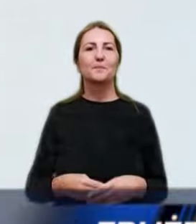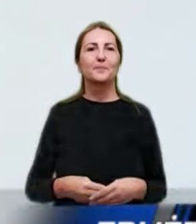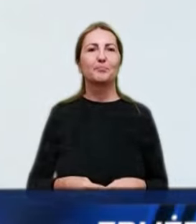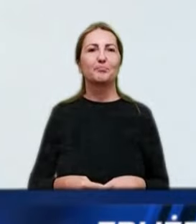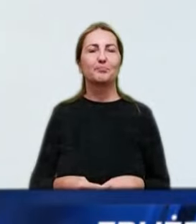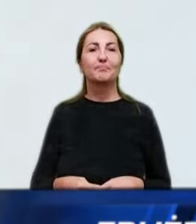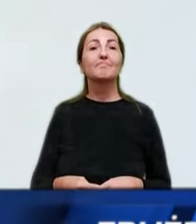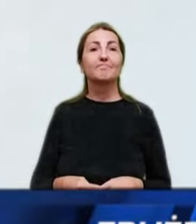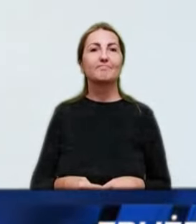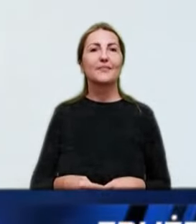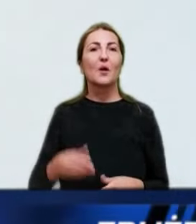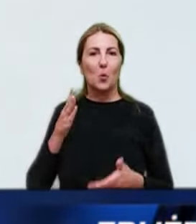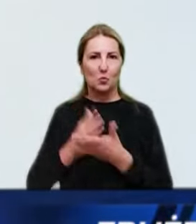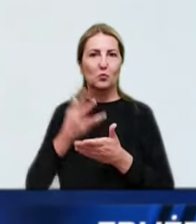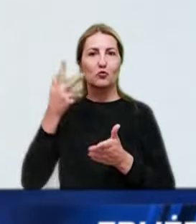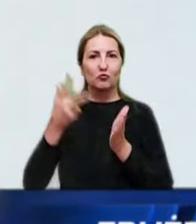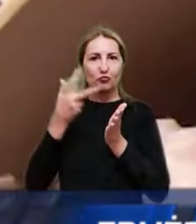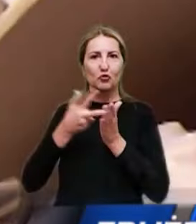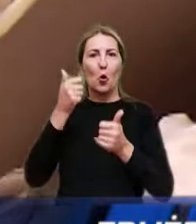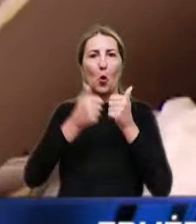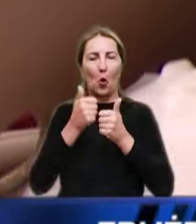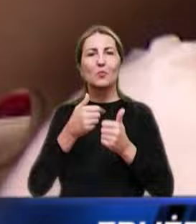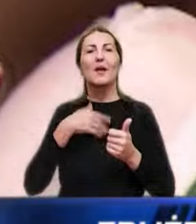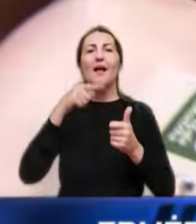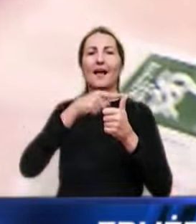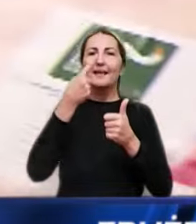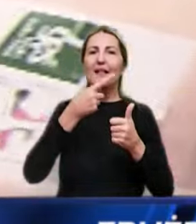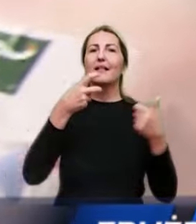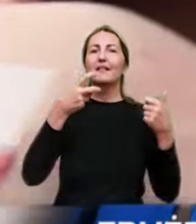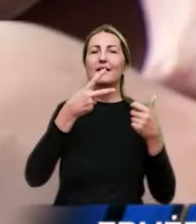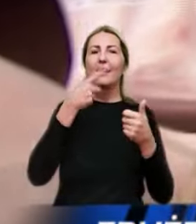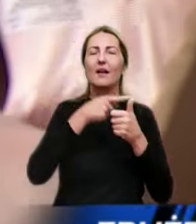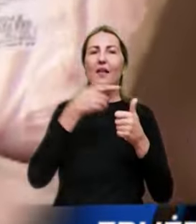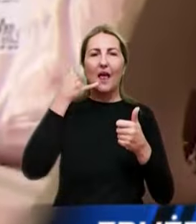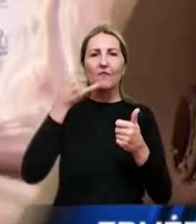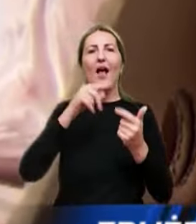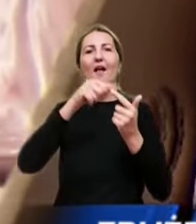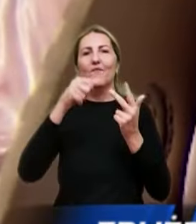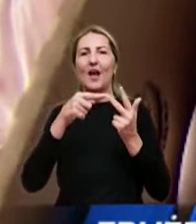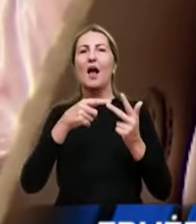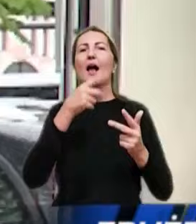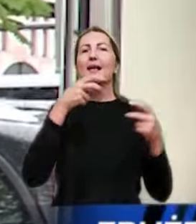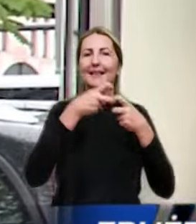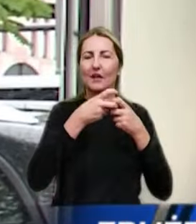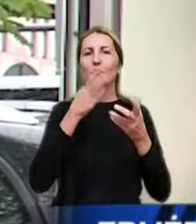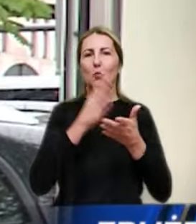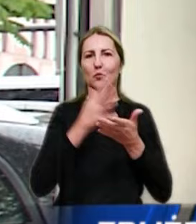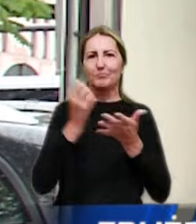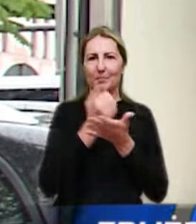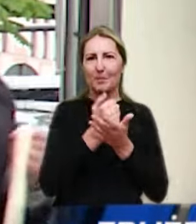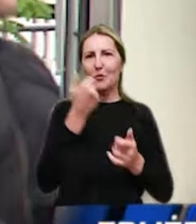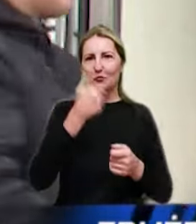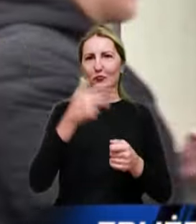Za nami 3 konkursy, 2 internetowe i 1 telefoniczny, w którym zdobyli Państwo 130 gęsich tuszek, odpowiadając na